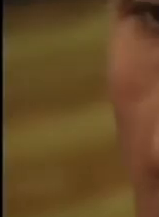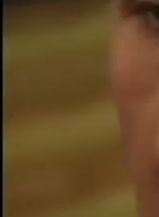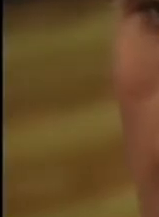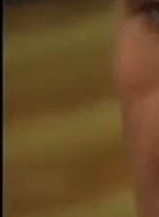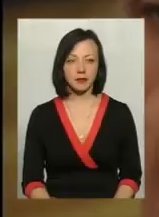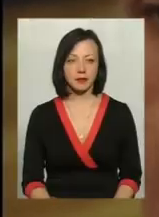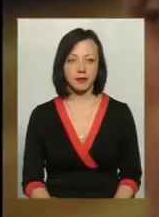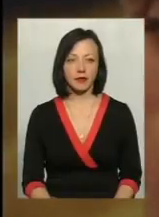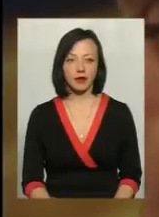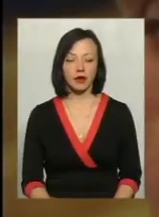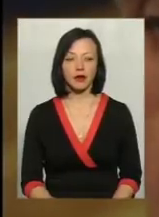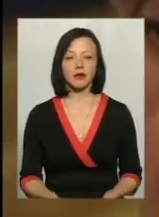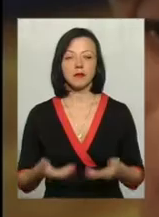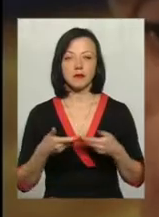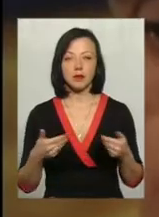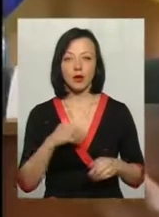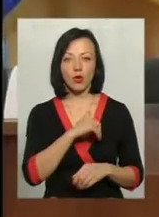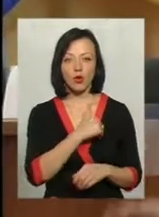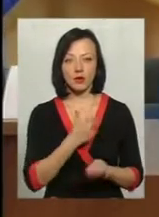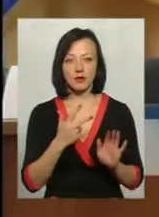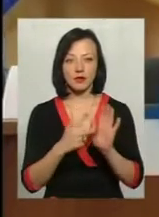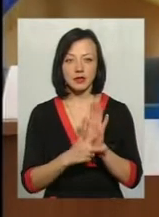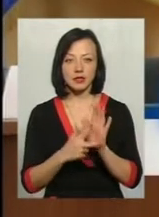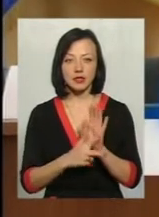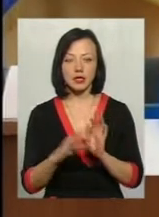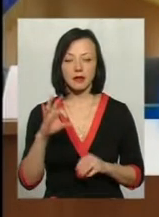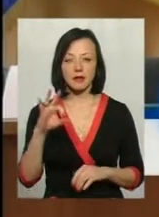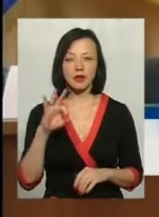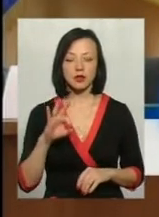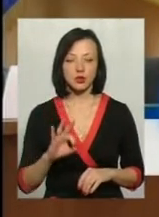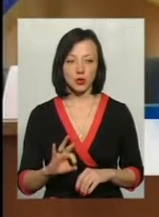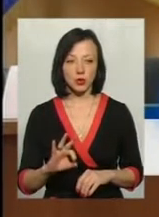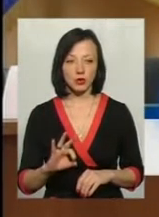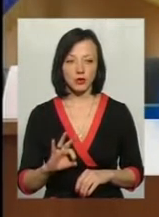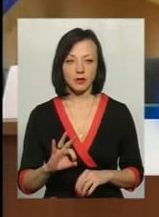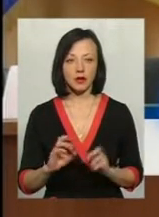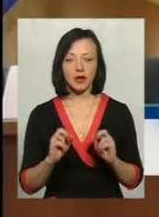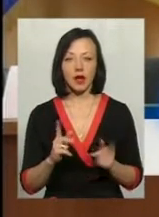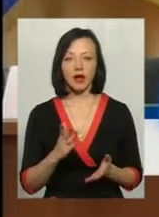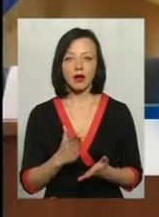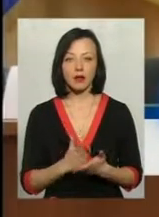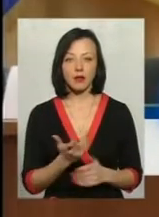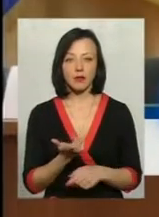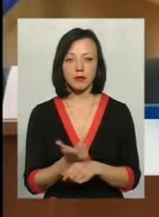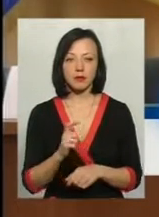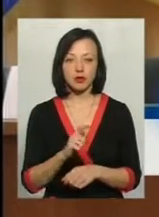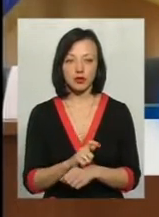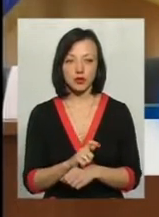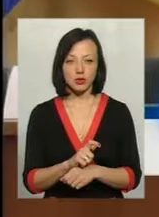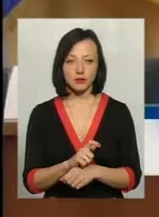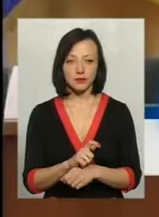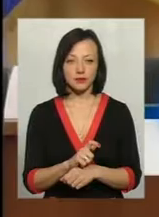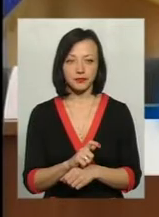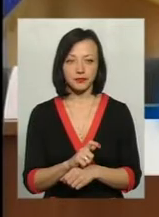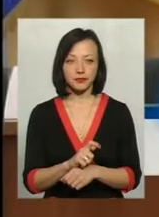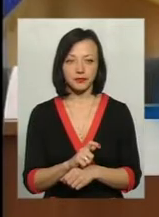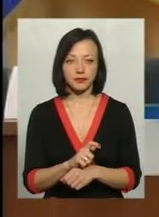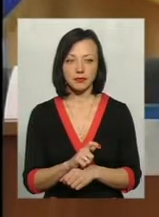продовжимо. Ми хочемо, щоб 80%, так як є в більшості,